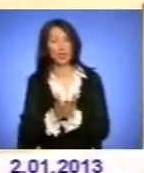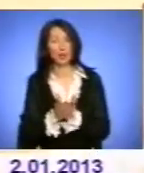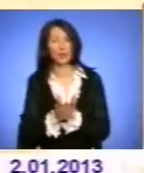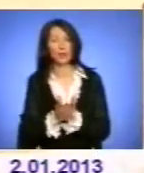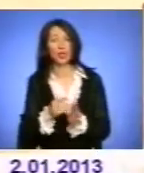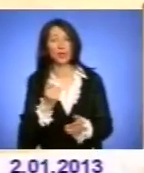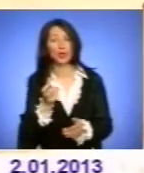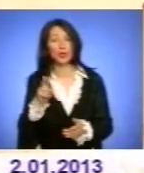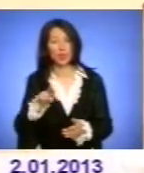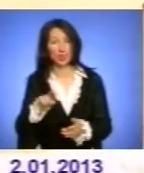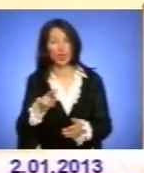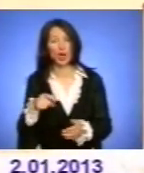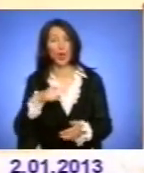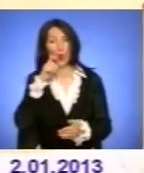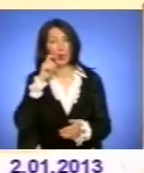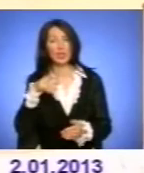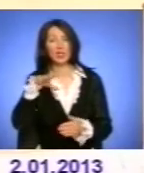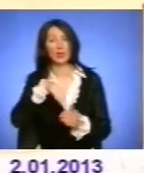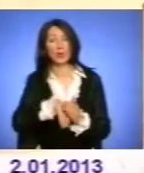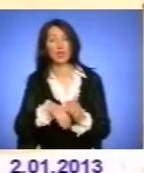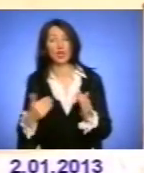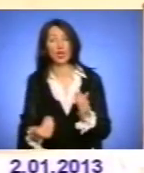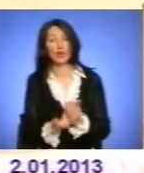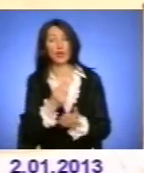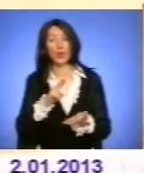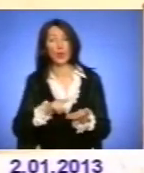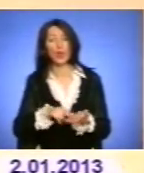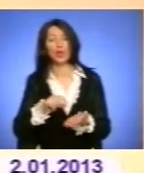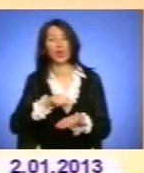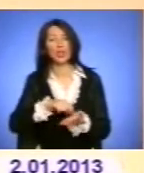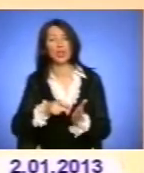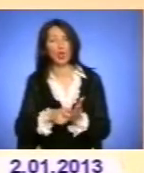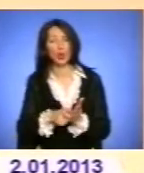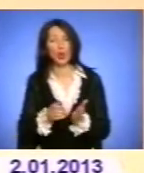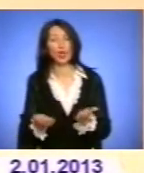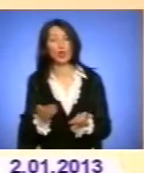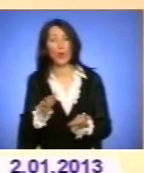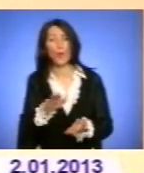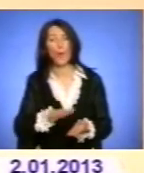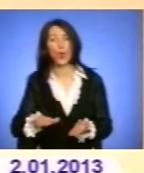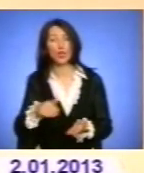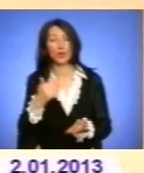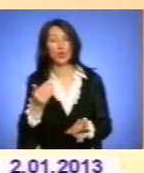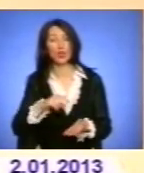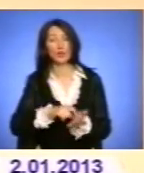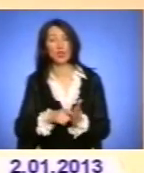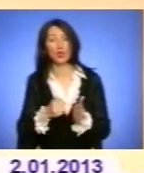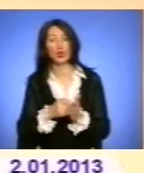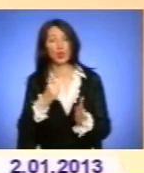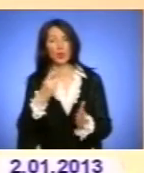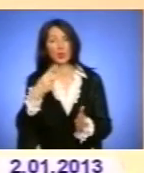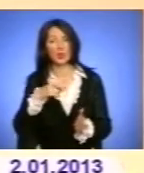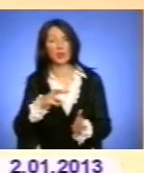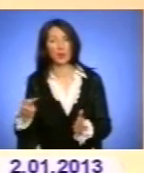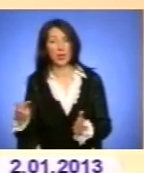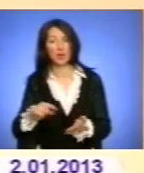З 1 січня в Україні запроваджується новий податок на житло. Якщо площа вашої квартири до 120 метрів квадратних,